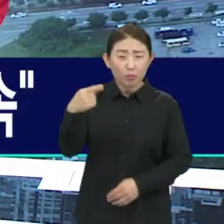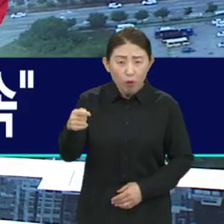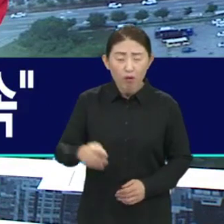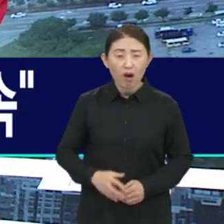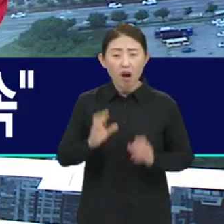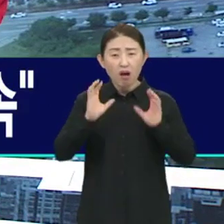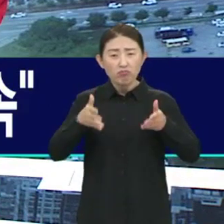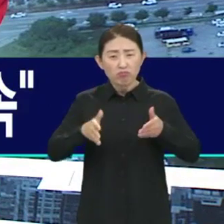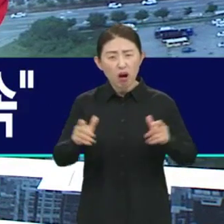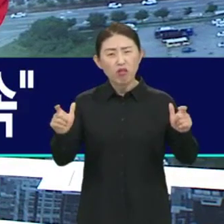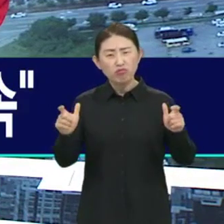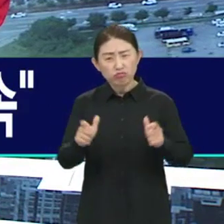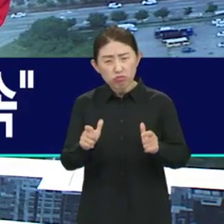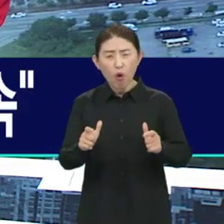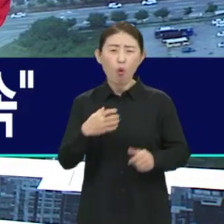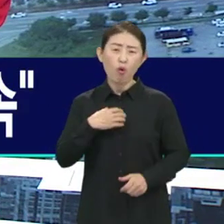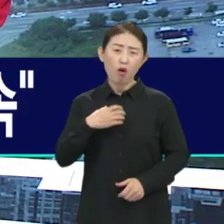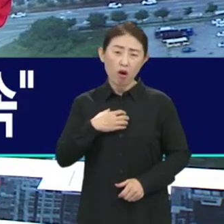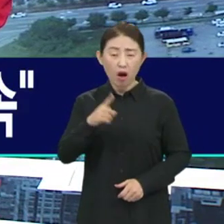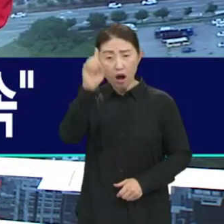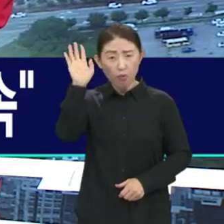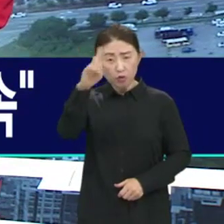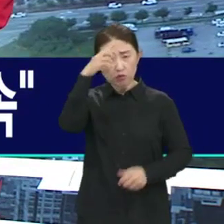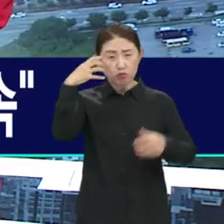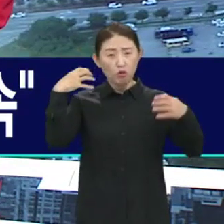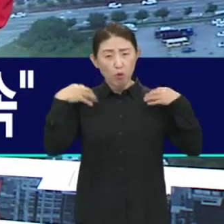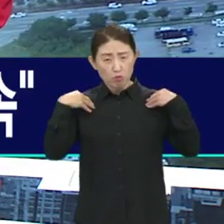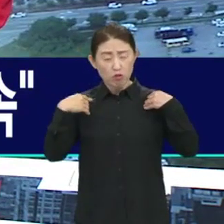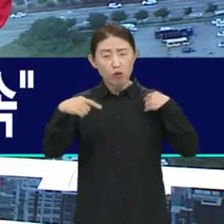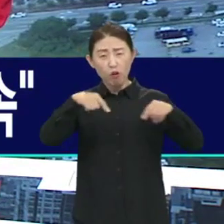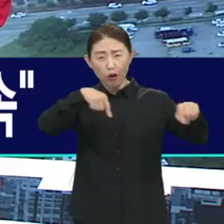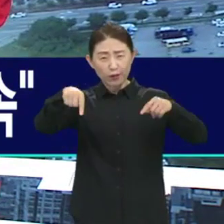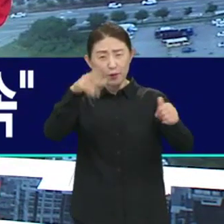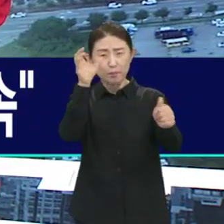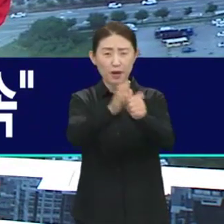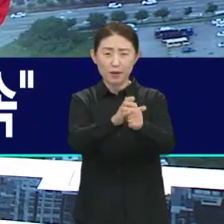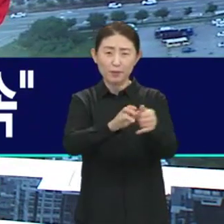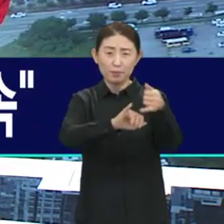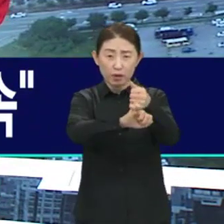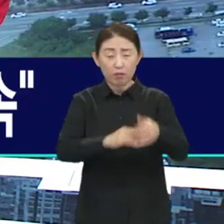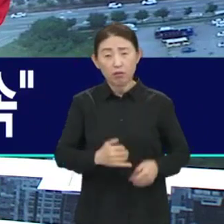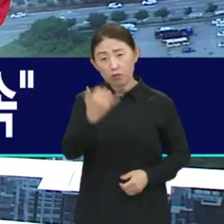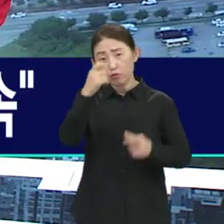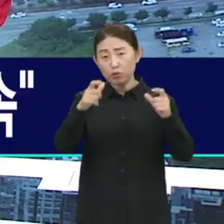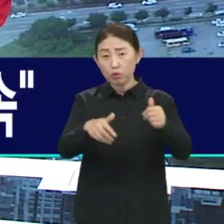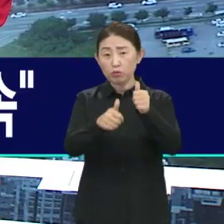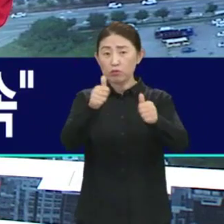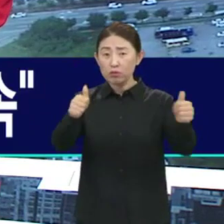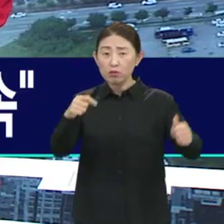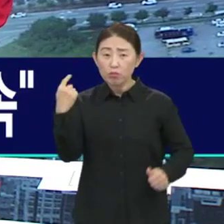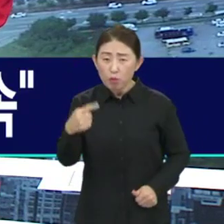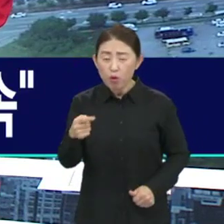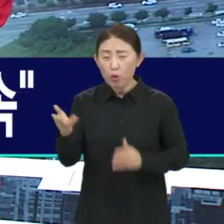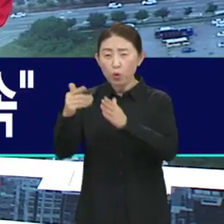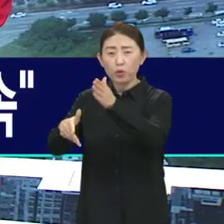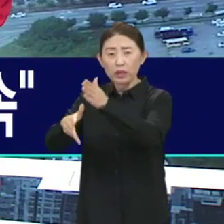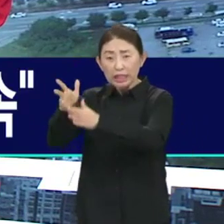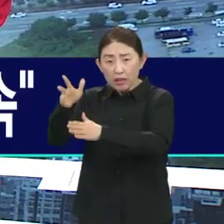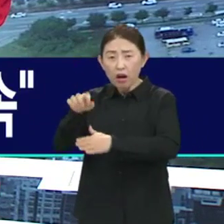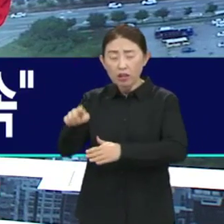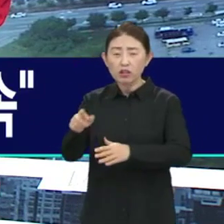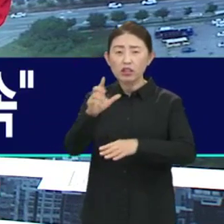대통령은 저출생 극복을 위한 중앙정부의 권한 이양도 약속했습니다. 충청권 시도지사들은 수도권 공공기관